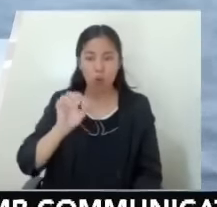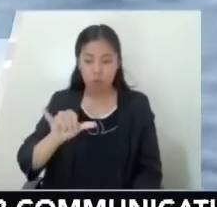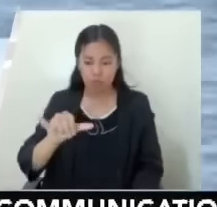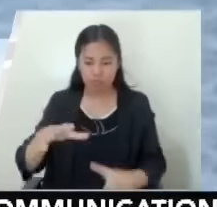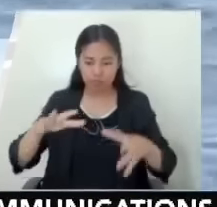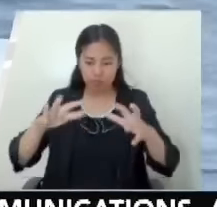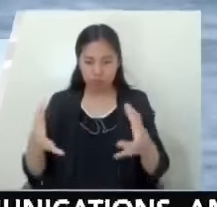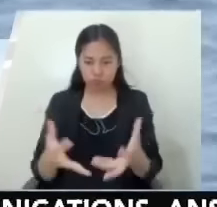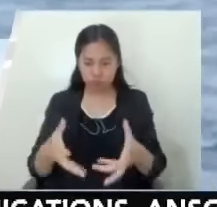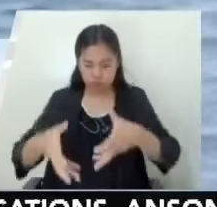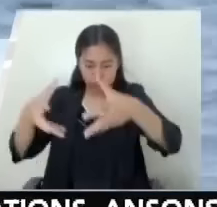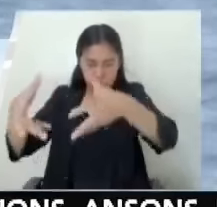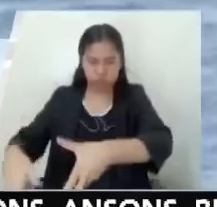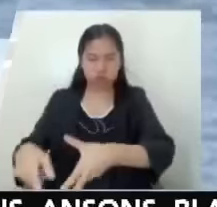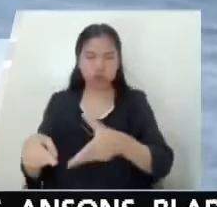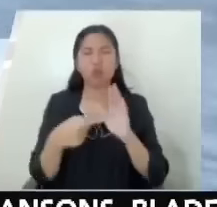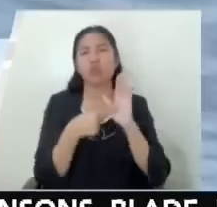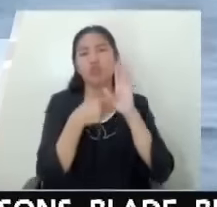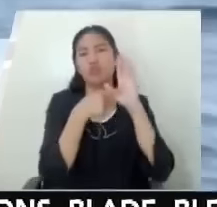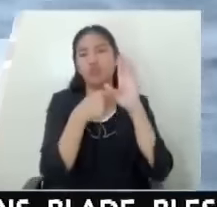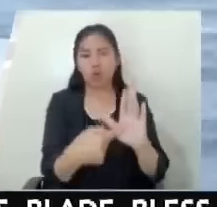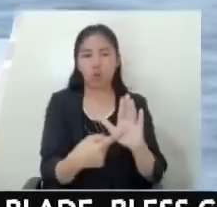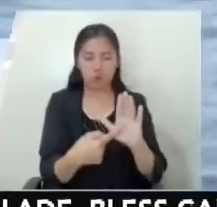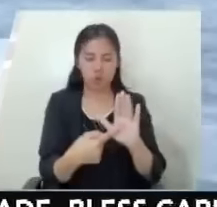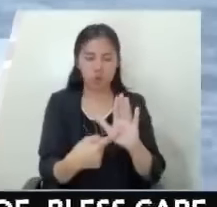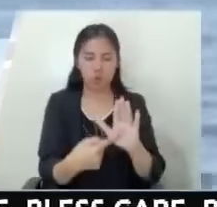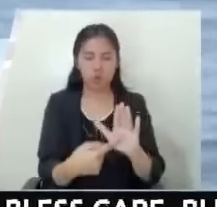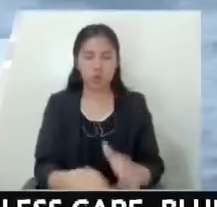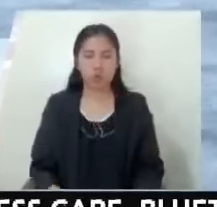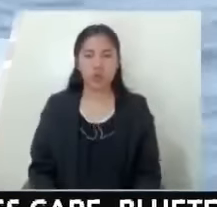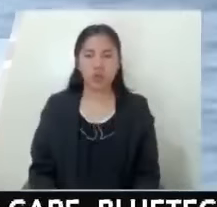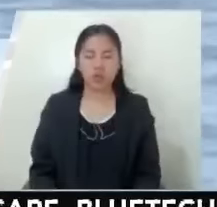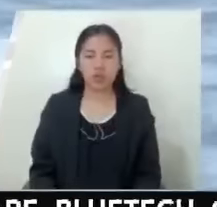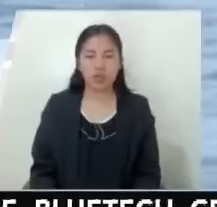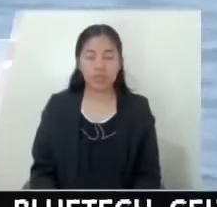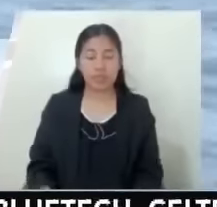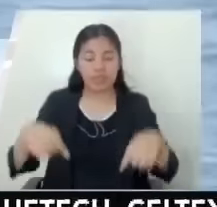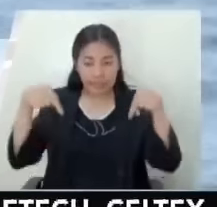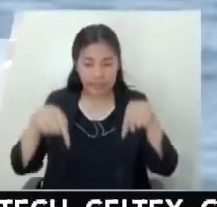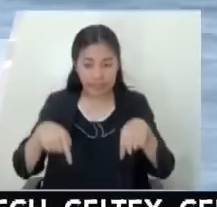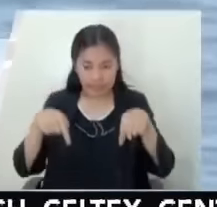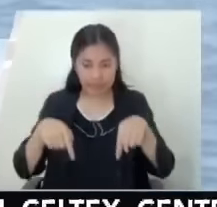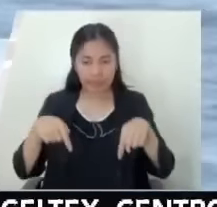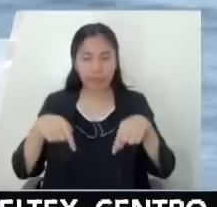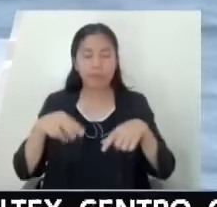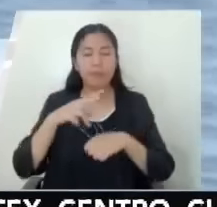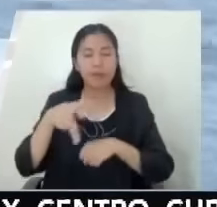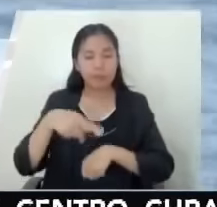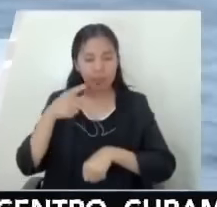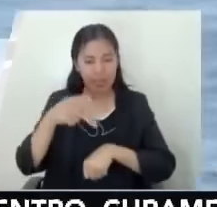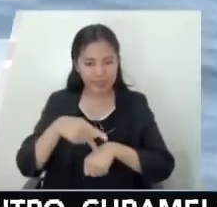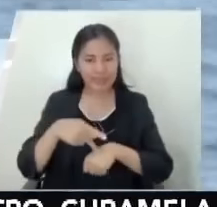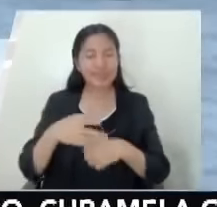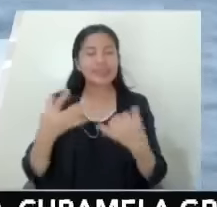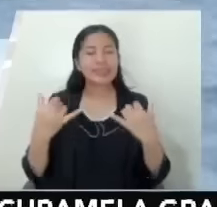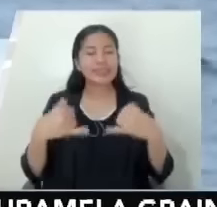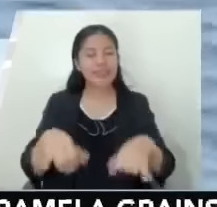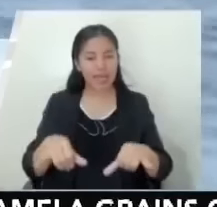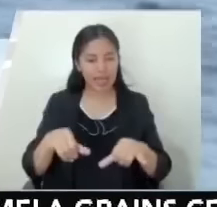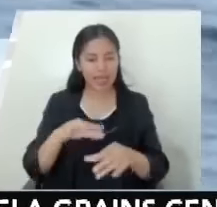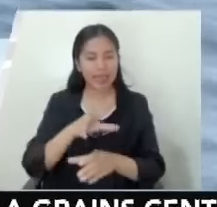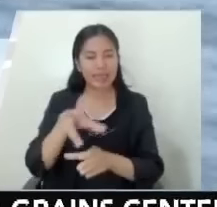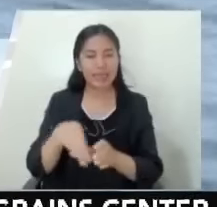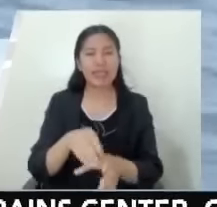na yung itong lugar na to ay nasa loob pa rin ng ating exclusive